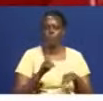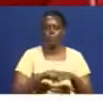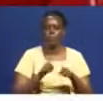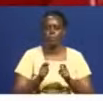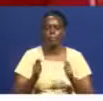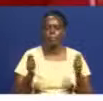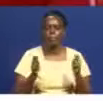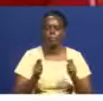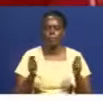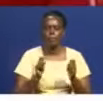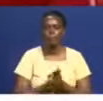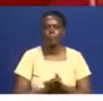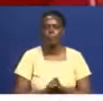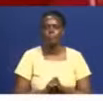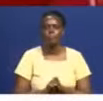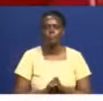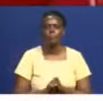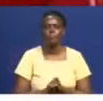maandamano haya.